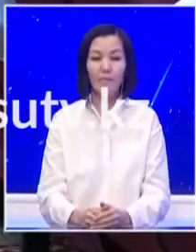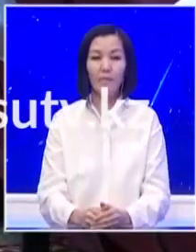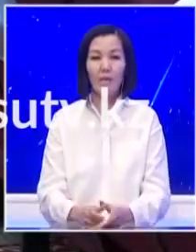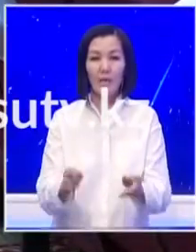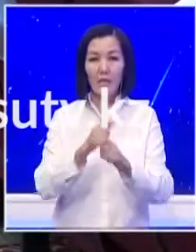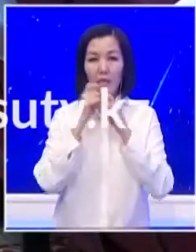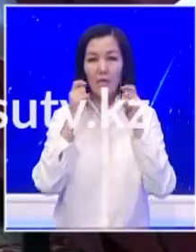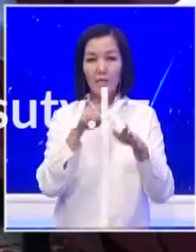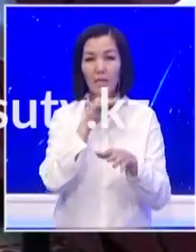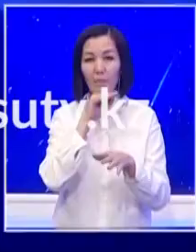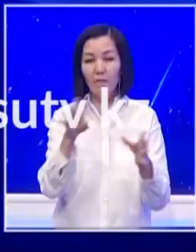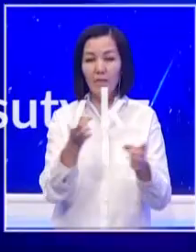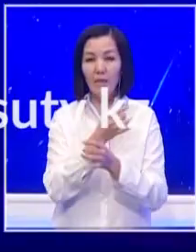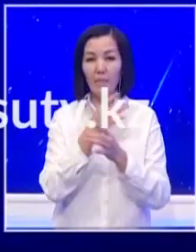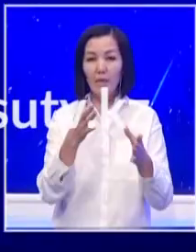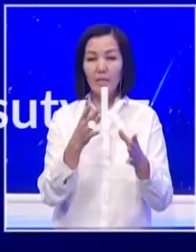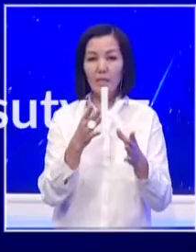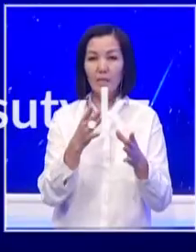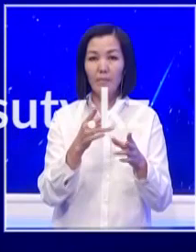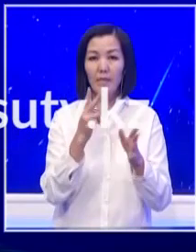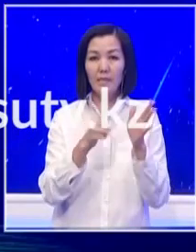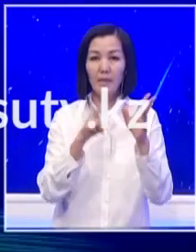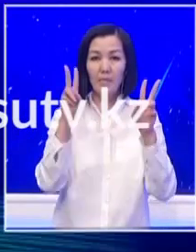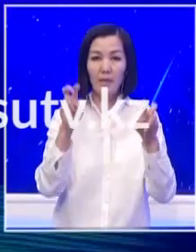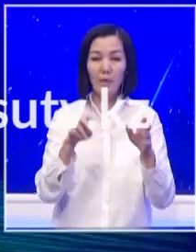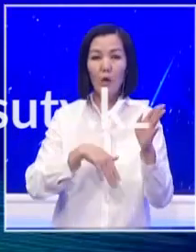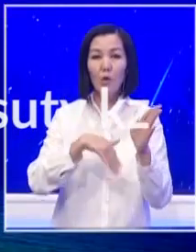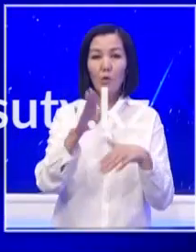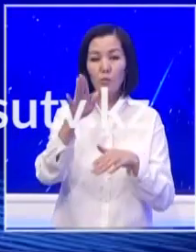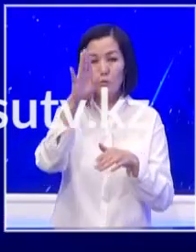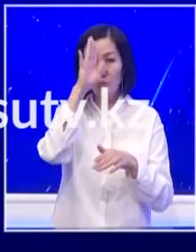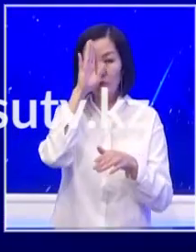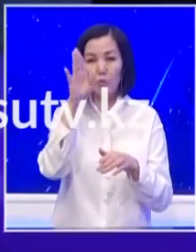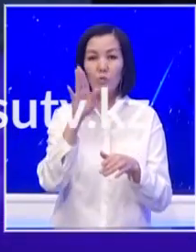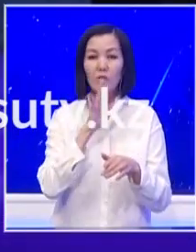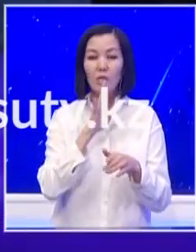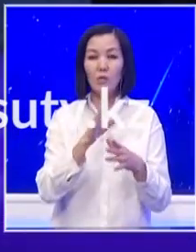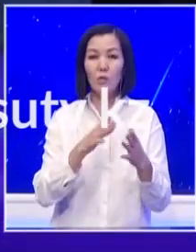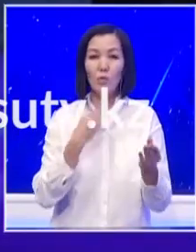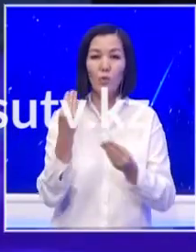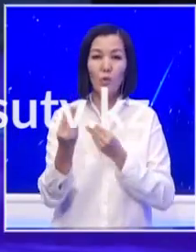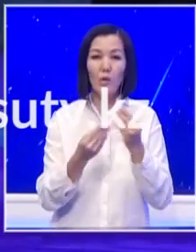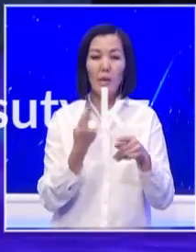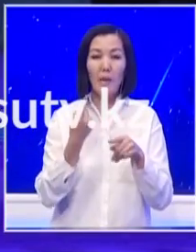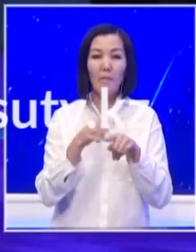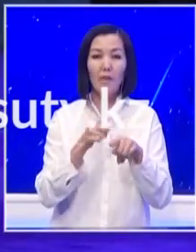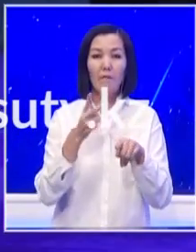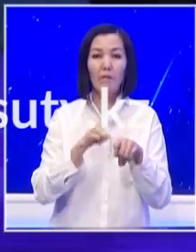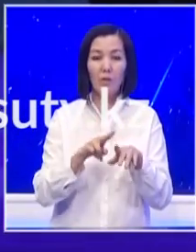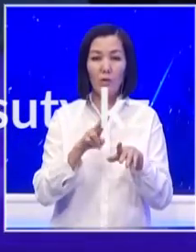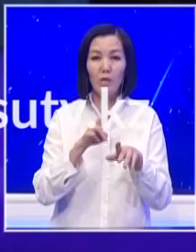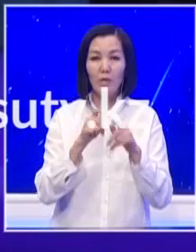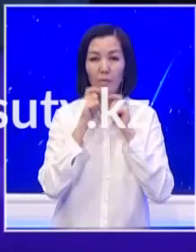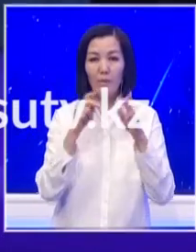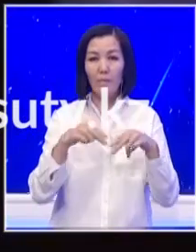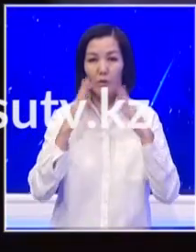Награждение в профессиональный праздник проведено по 7 номинациям. На лучшую мужскую и женскую роли первого и второго плана и другим. Большое